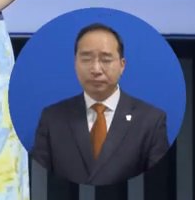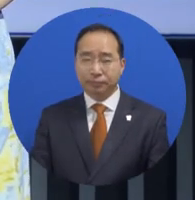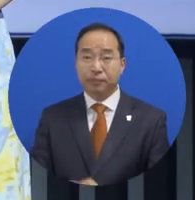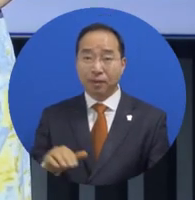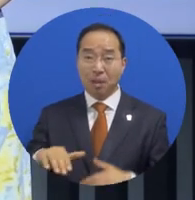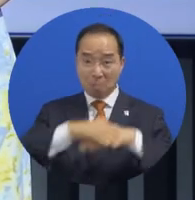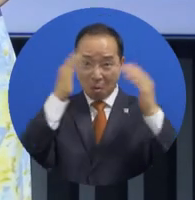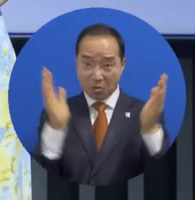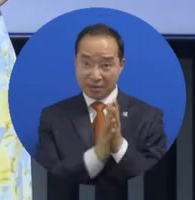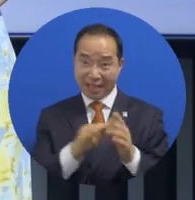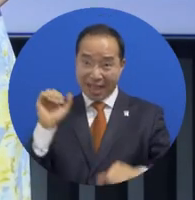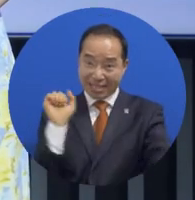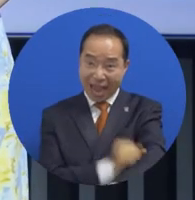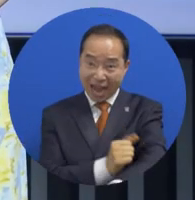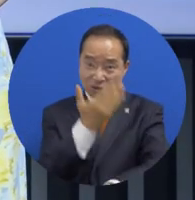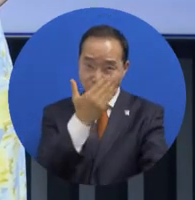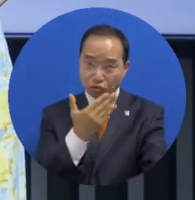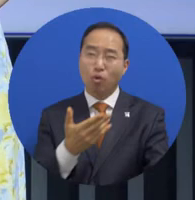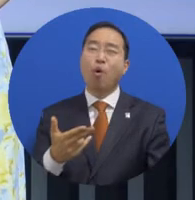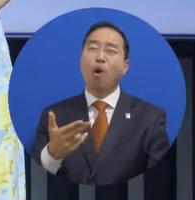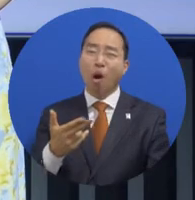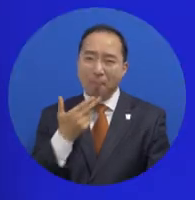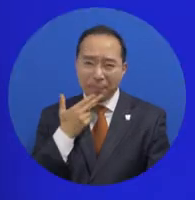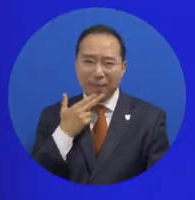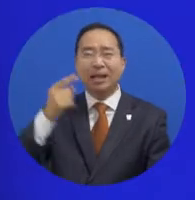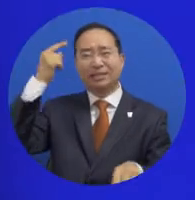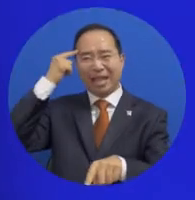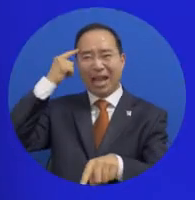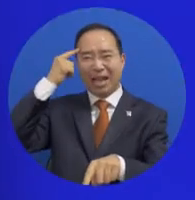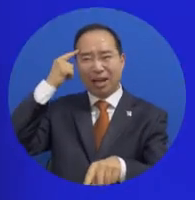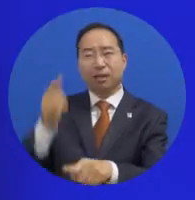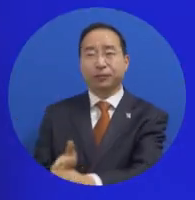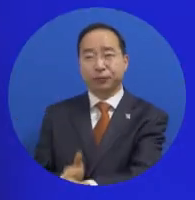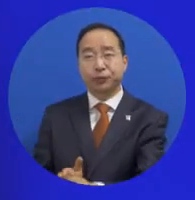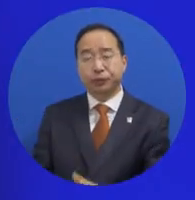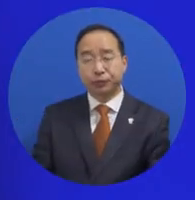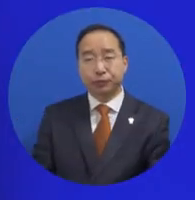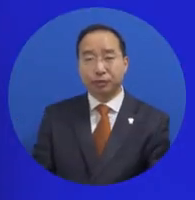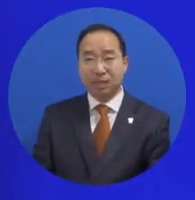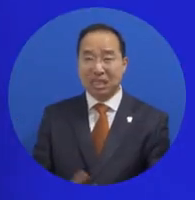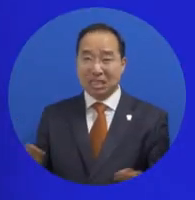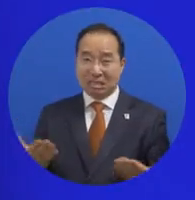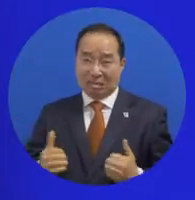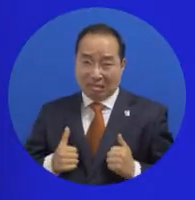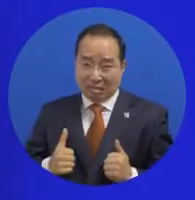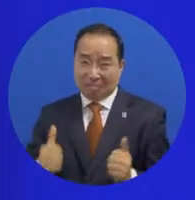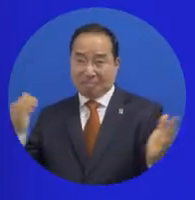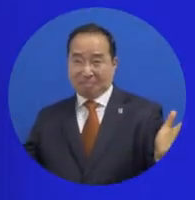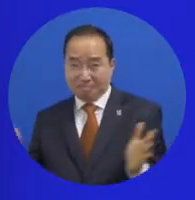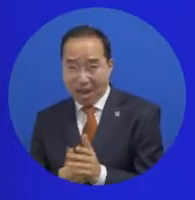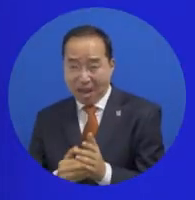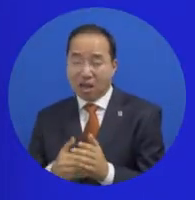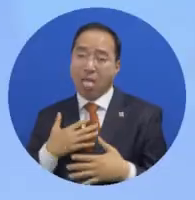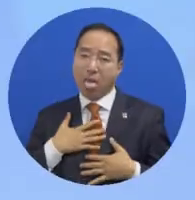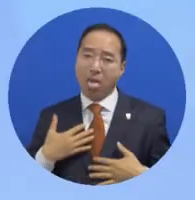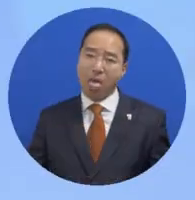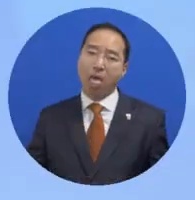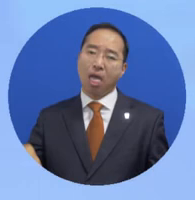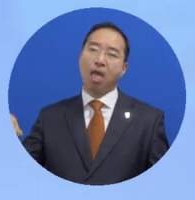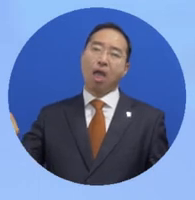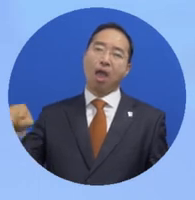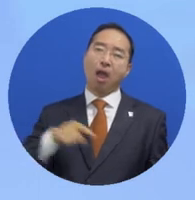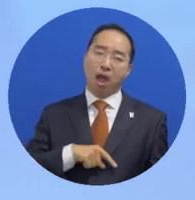모든 걸 다 잘할 수 없다라는 마음을 가지셔야 돼요. 왜 이제 일을 열심히 하고 와서 힘들잖아요. 그런데